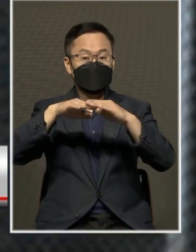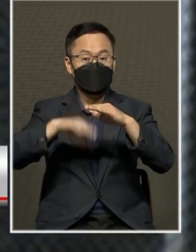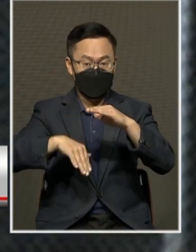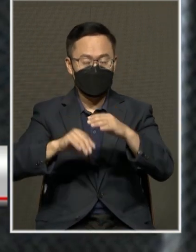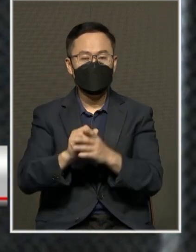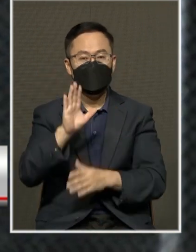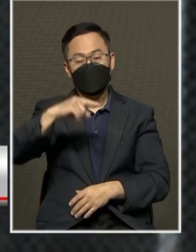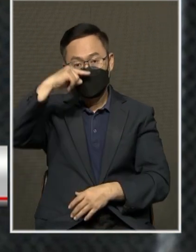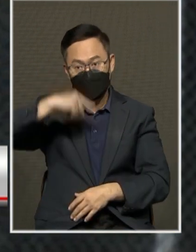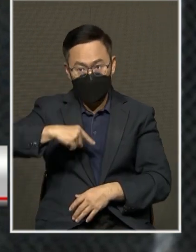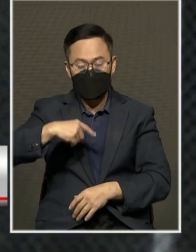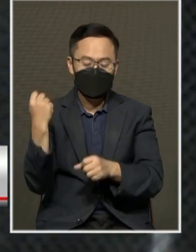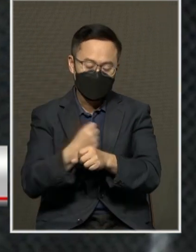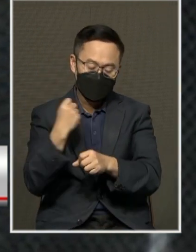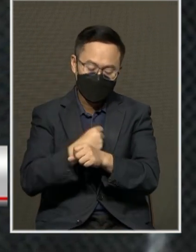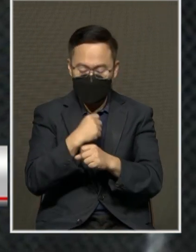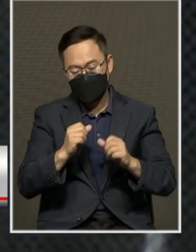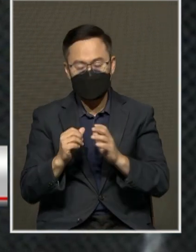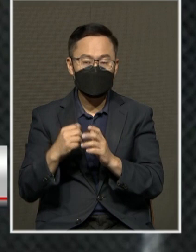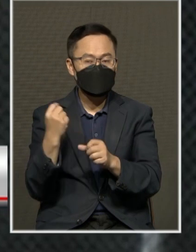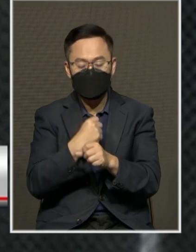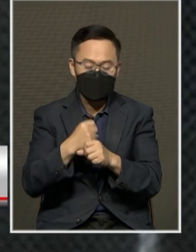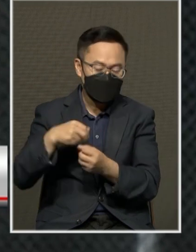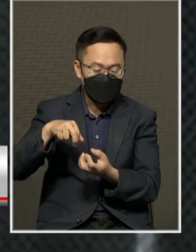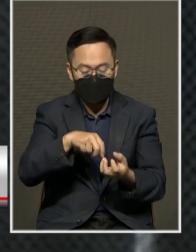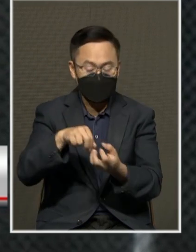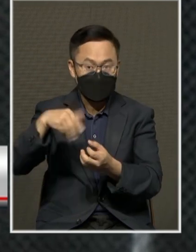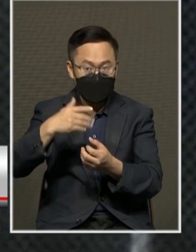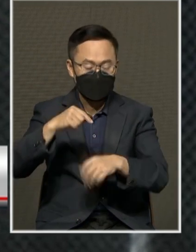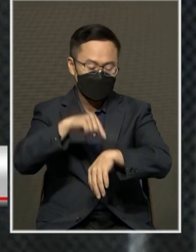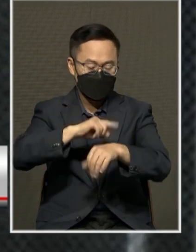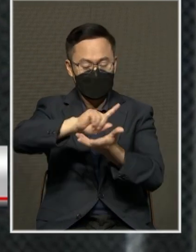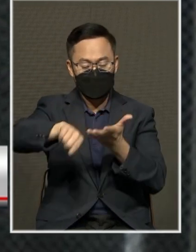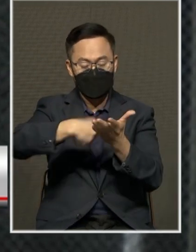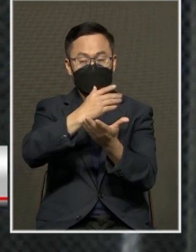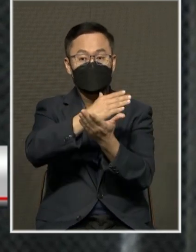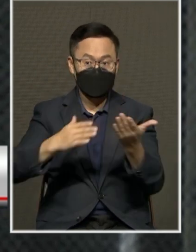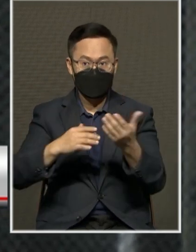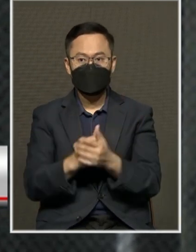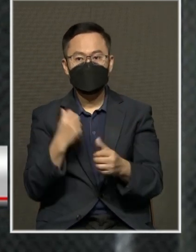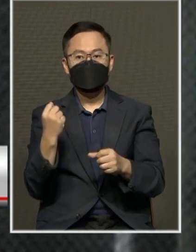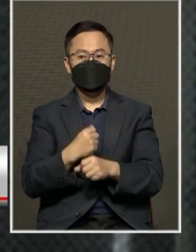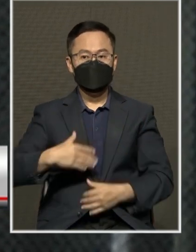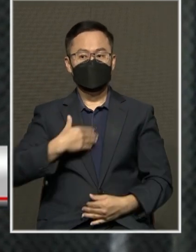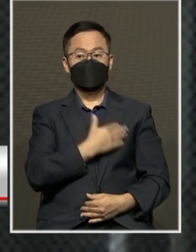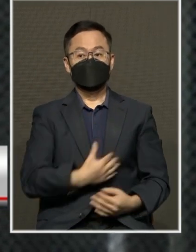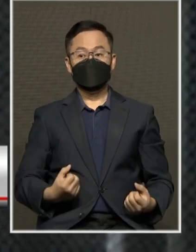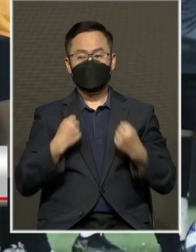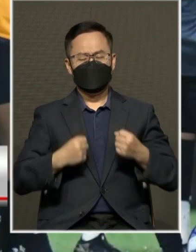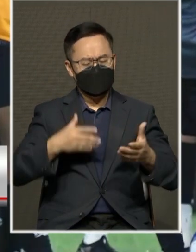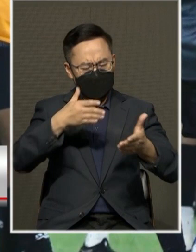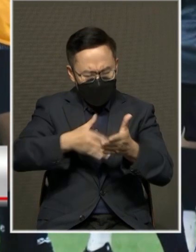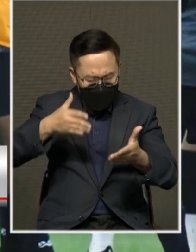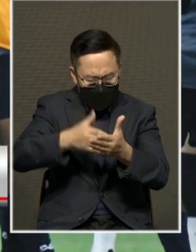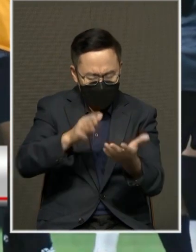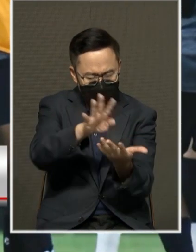งคู่เนี่ยเข้ารอบรองชนะเลิศไปแล้วอย่างที่บอกนะครับการฝึกซ้อมใช้เวลาประมาณ1 ชั่วโมง 30 นาทีนะครับเน้นไปที่การฟื้นฟูร่างกายแล้วก็แก้ไขข้อผิดพลาดจ